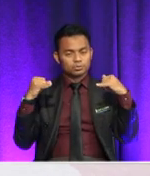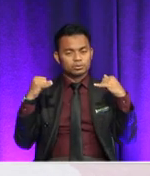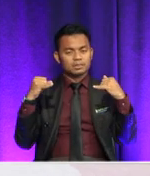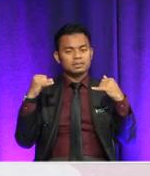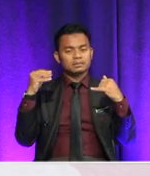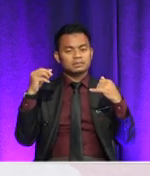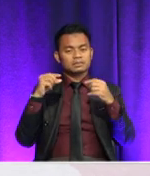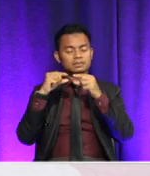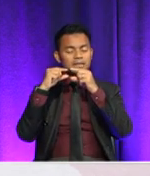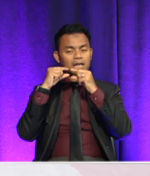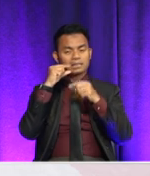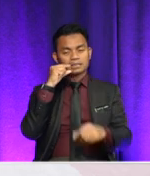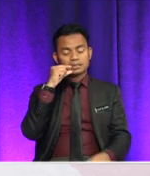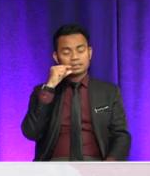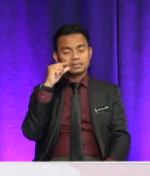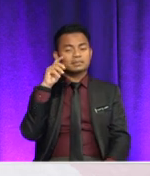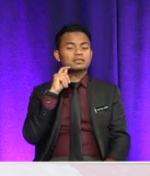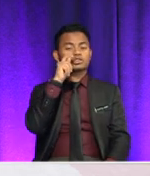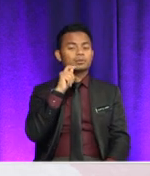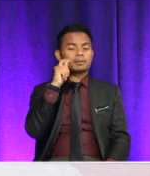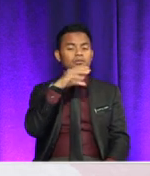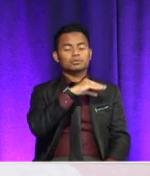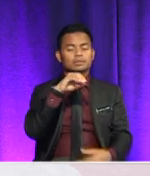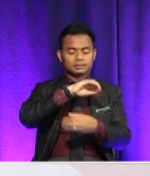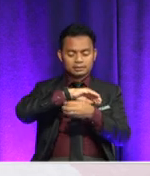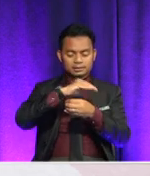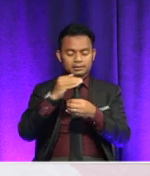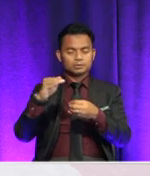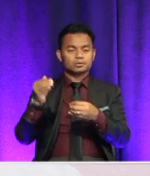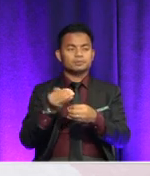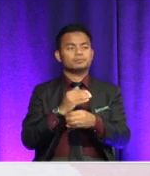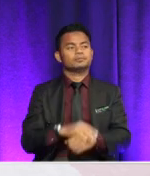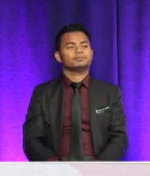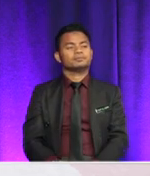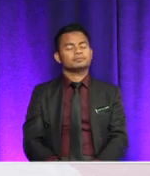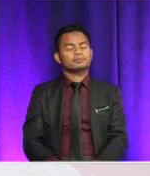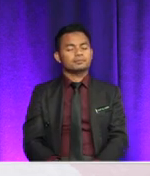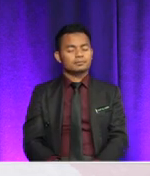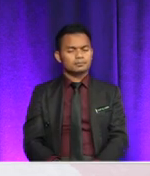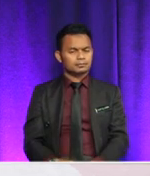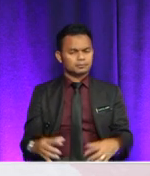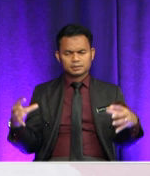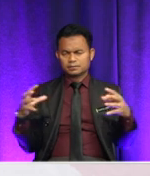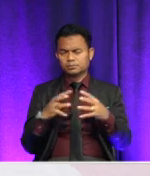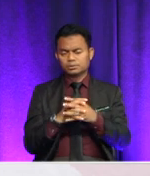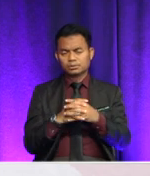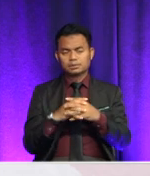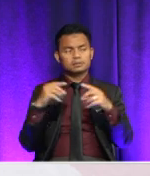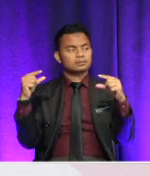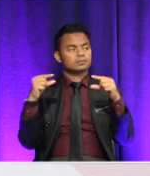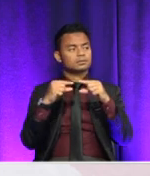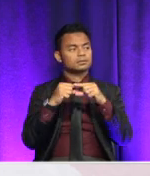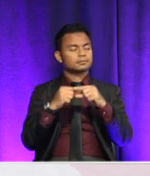terong dan terung dan campuran ke gabungan ke apel